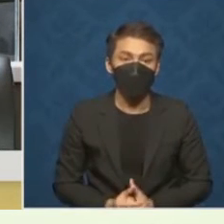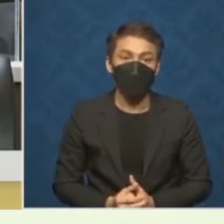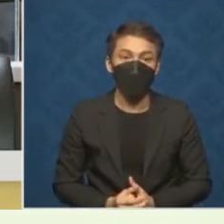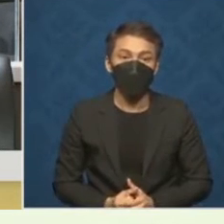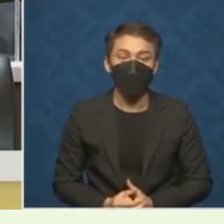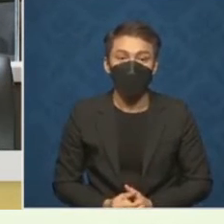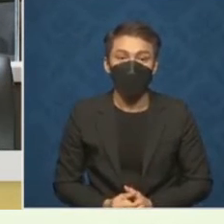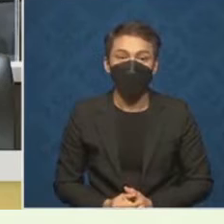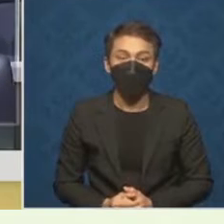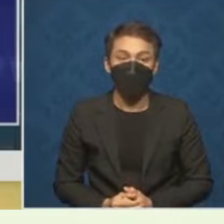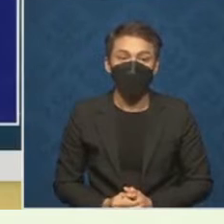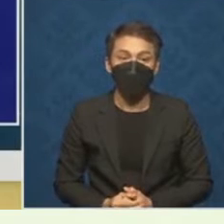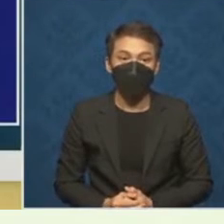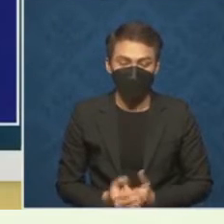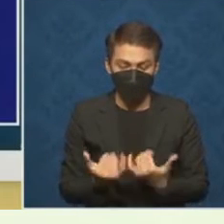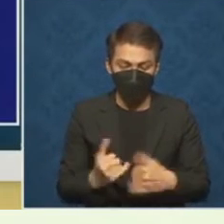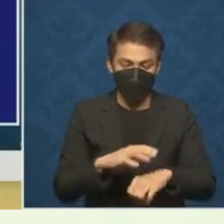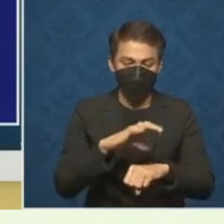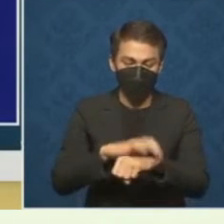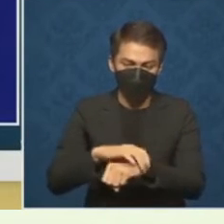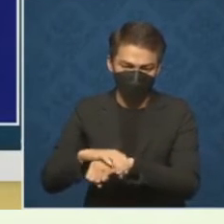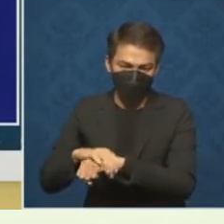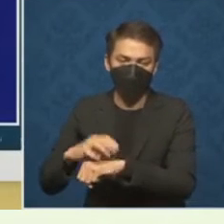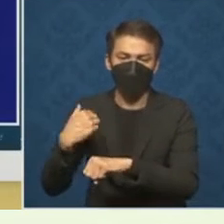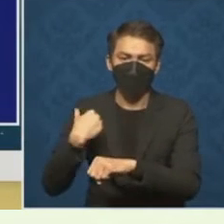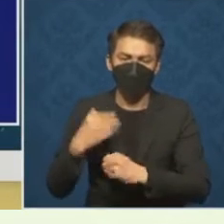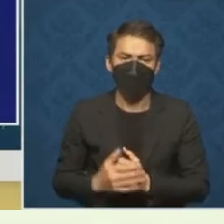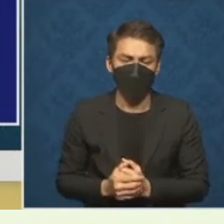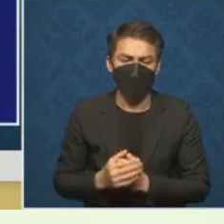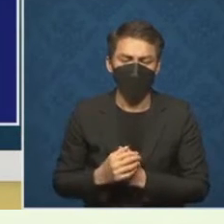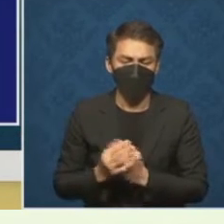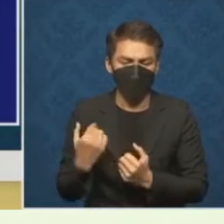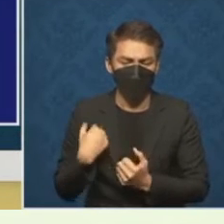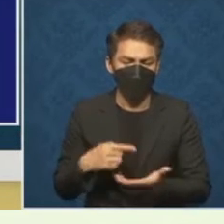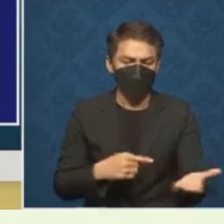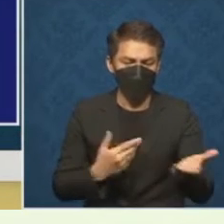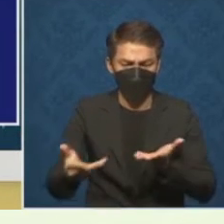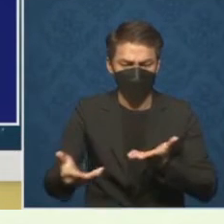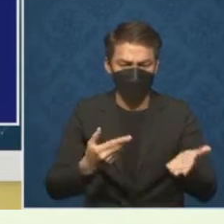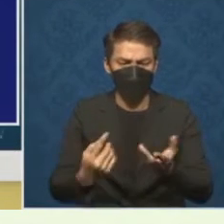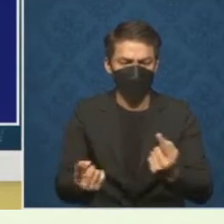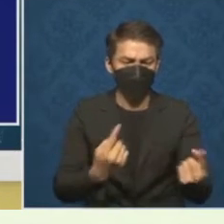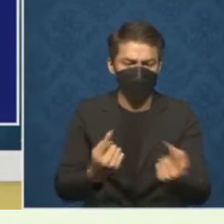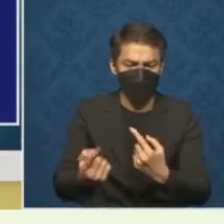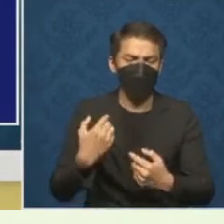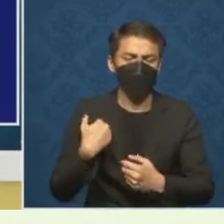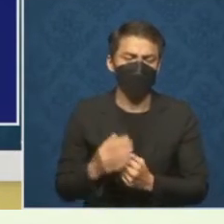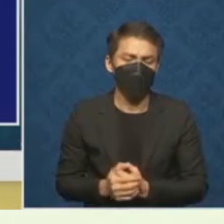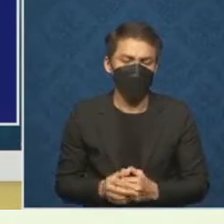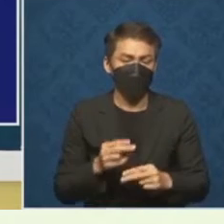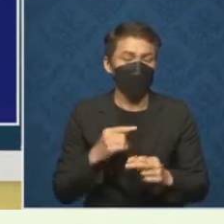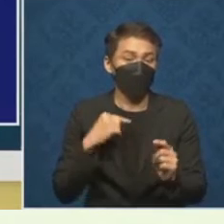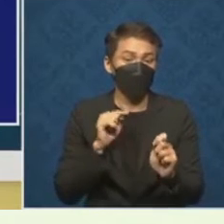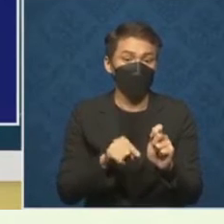ากนั้นที่เราจับกลุ่มได้นอกจากนั้นเราก็ยังได้รับหนังสือร้องเรียนอีกจำนวนมากมายโดยเฉพาะที่อำเภอเสริมงามน